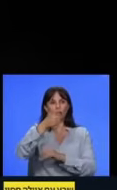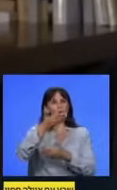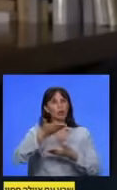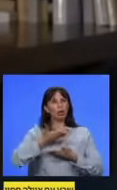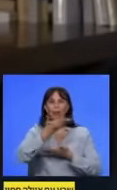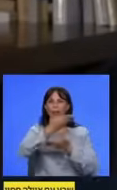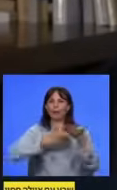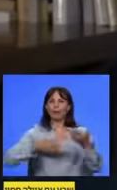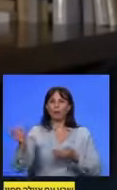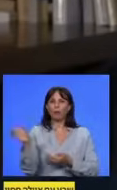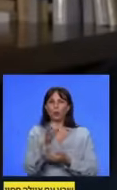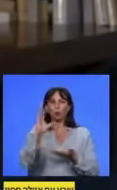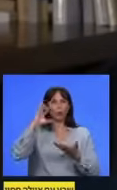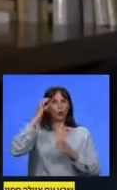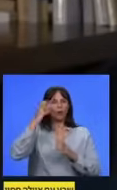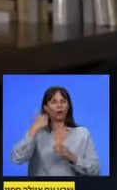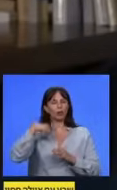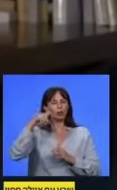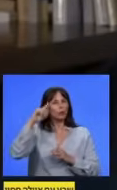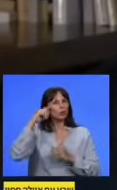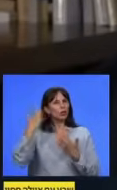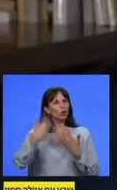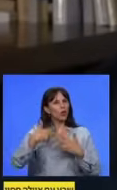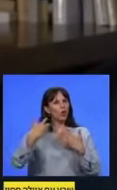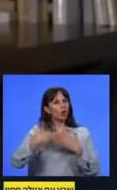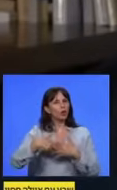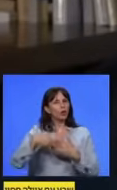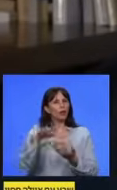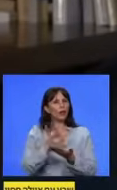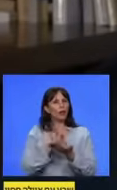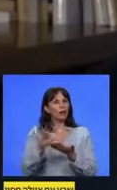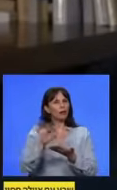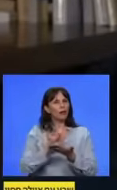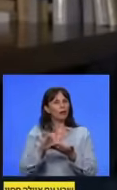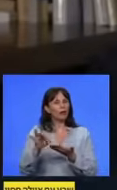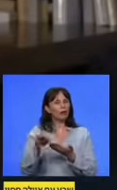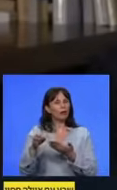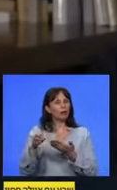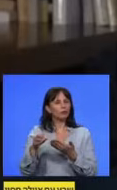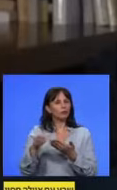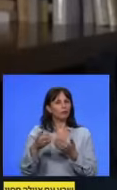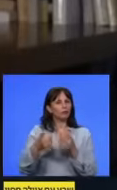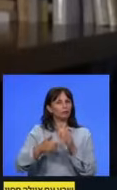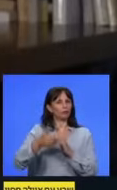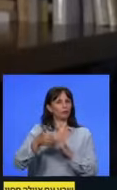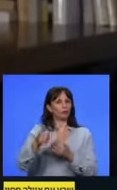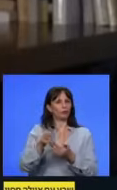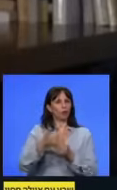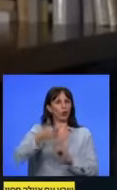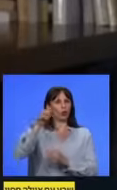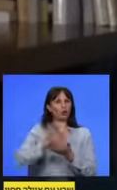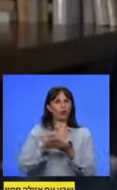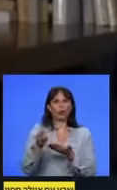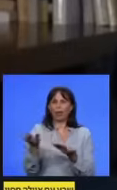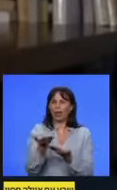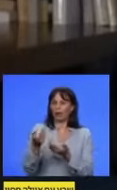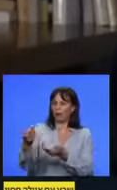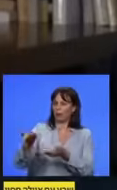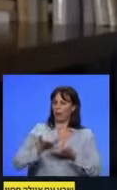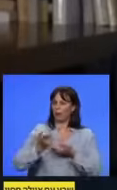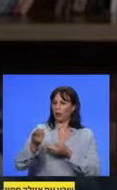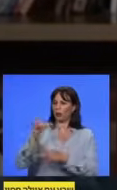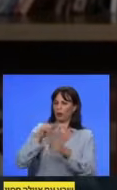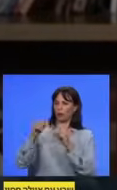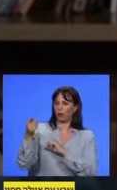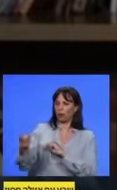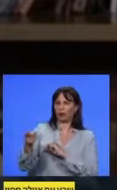מטורף. אני מנסה לחשוב רגע על הרלש, כאילו, איך אתה מקבל אותו כאסטנציה בכלל לדבר איתך על דבר